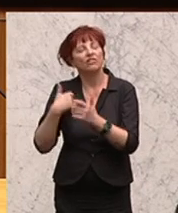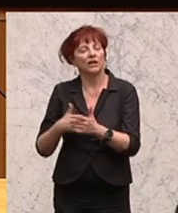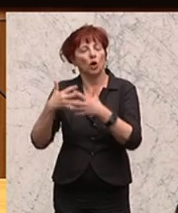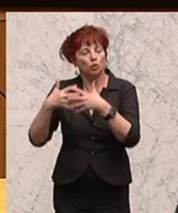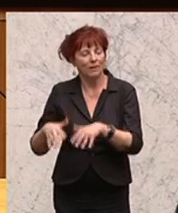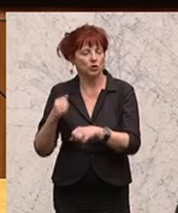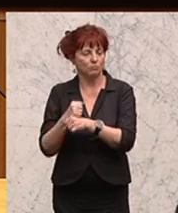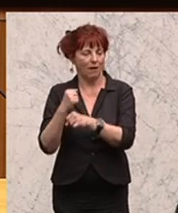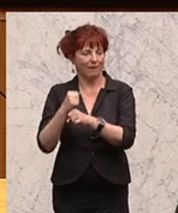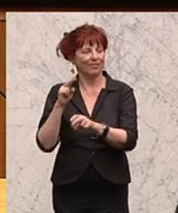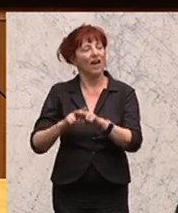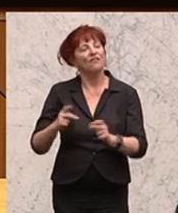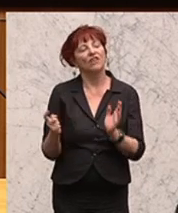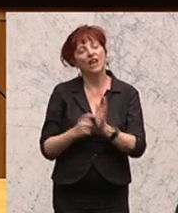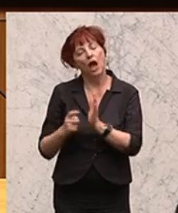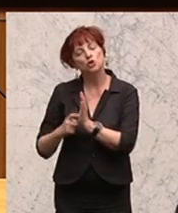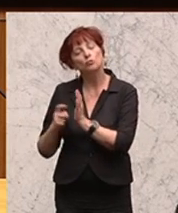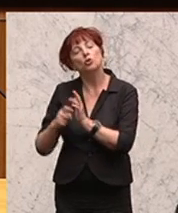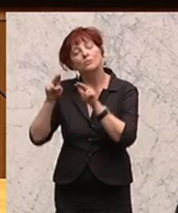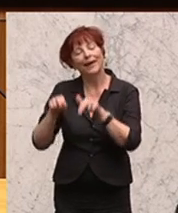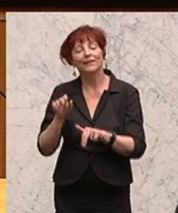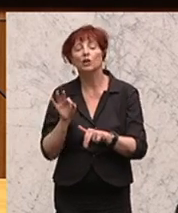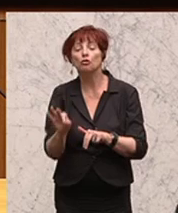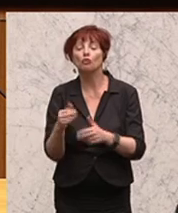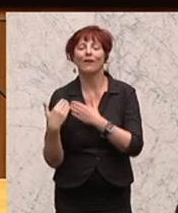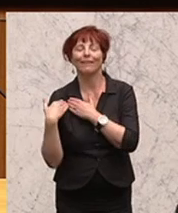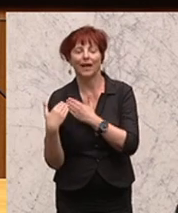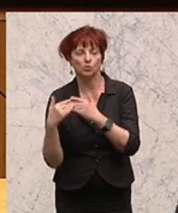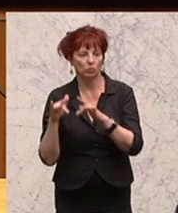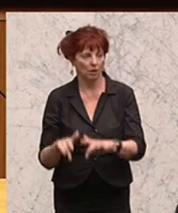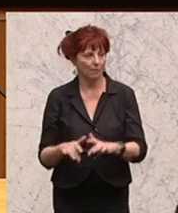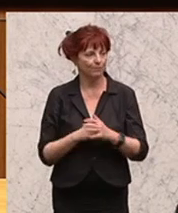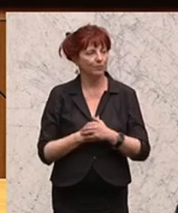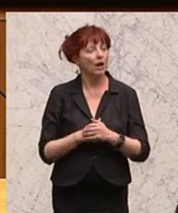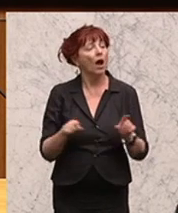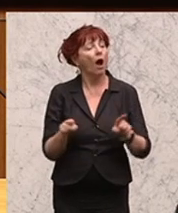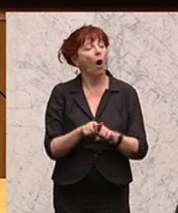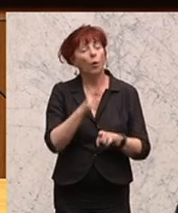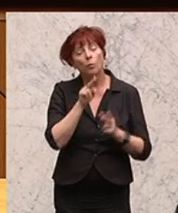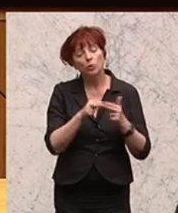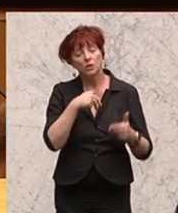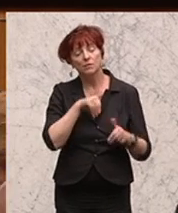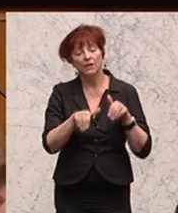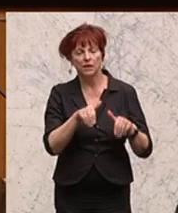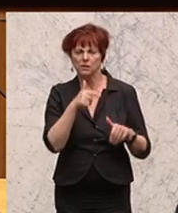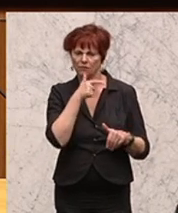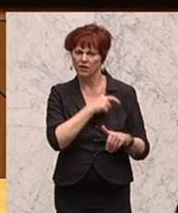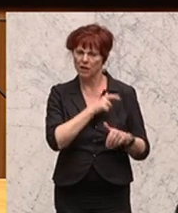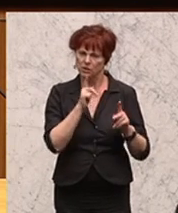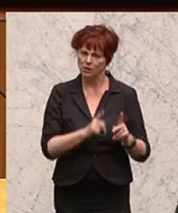für die Anspruchsberechtigten entlastenden Weise möglich ist. Weiters wird der Bundesminister für Finanzen aufgefordert zu prüfen, ob